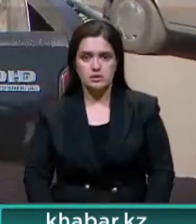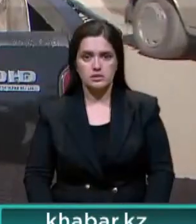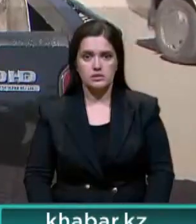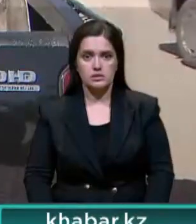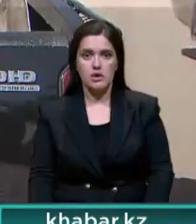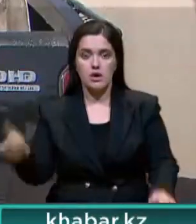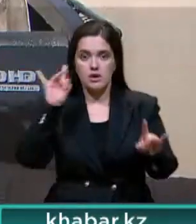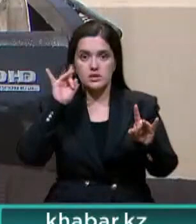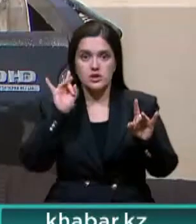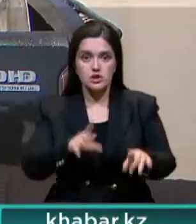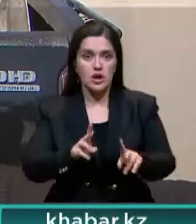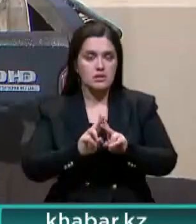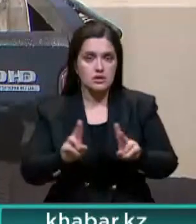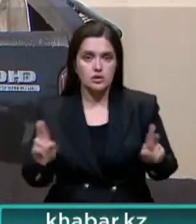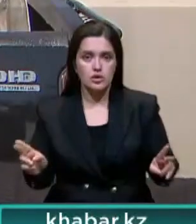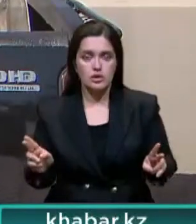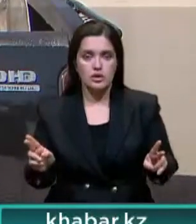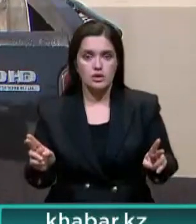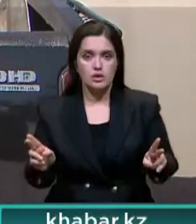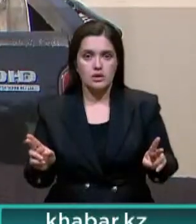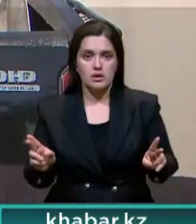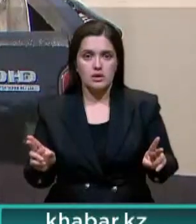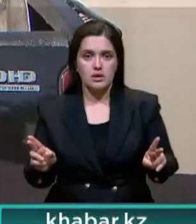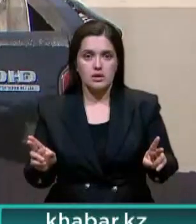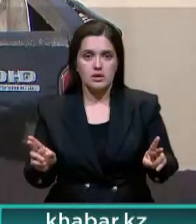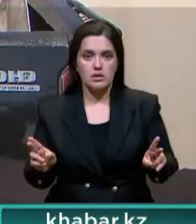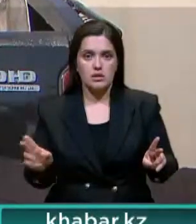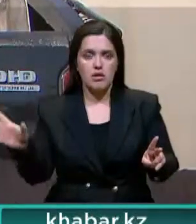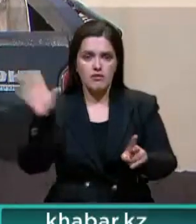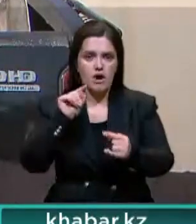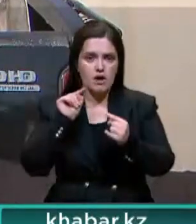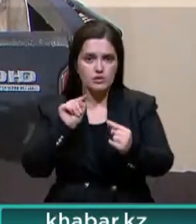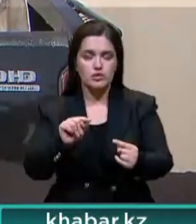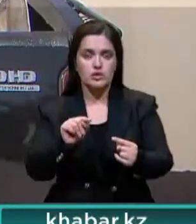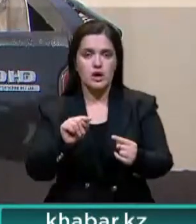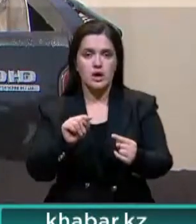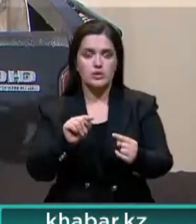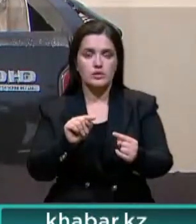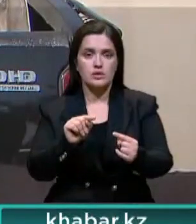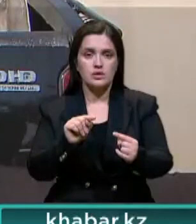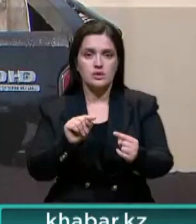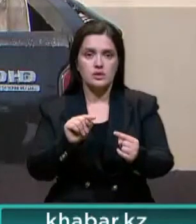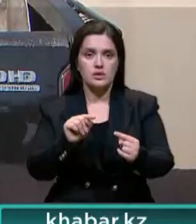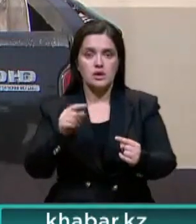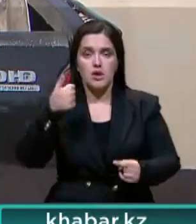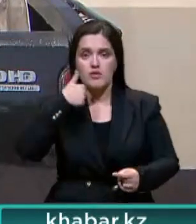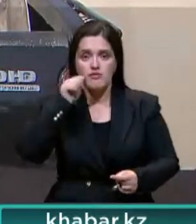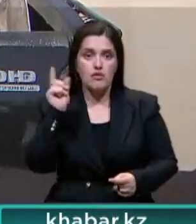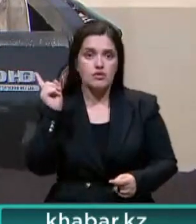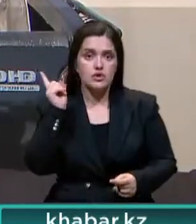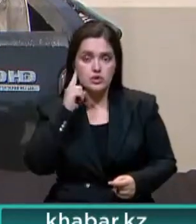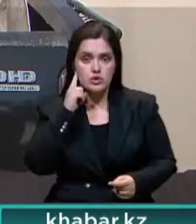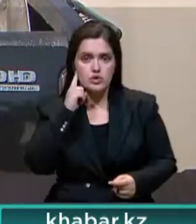что такое мог человек сотворить. Все осуждают, вся улица его действия. Вчера, как услышали,